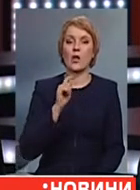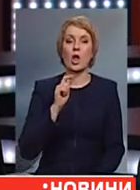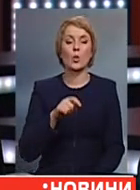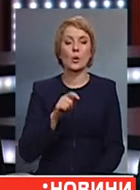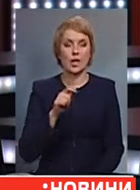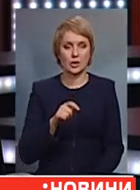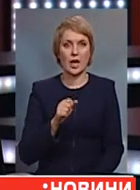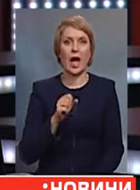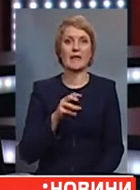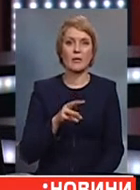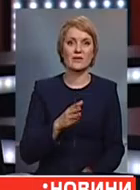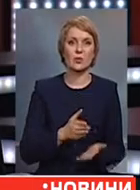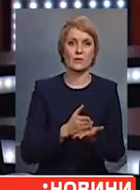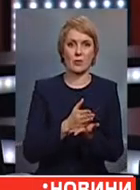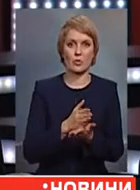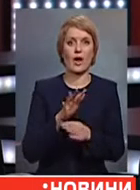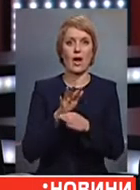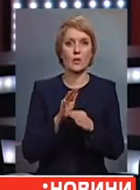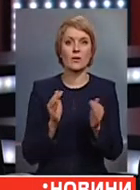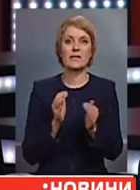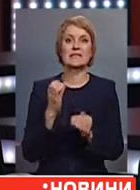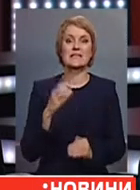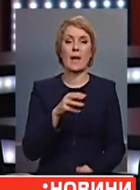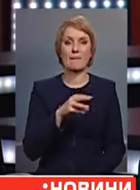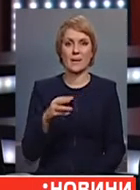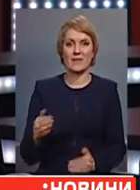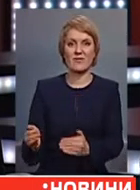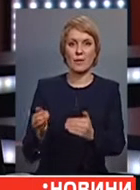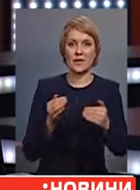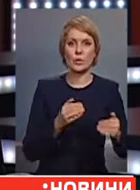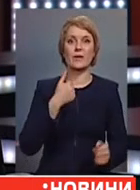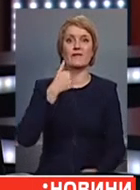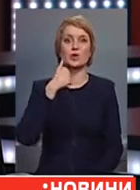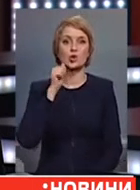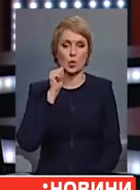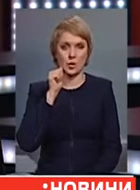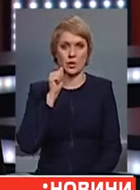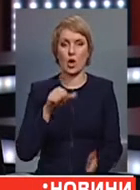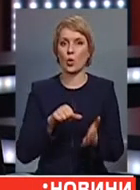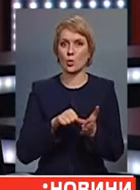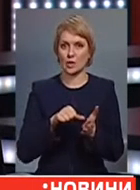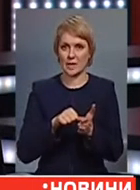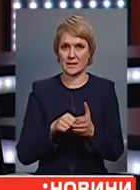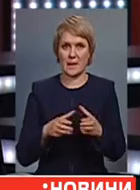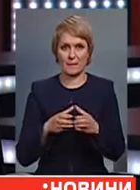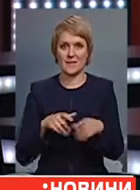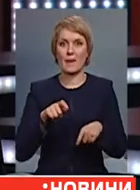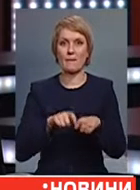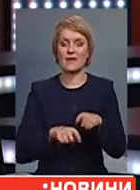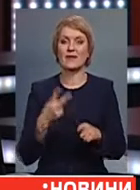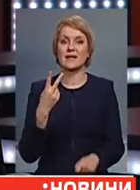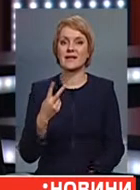А Руслан Ткачук. Артилерію калібру до 100 мм армійці перекинули у тил учора. Учасники місії також перевірили два майданчики,